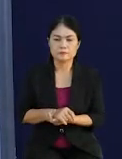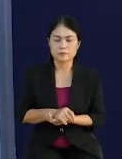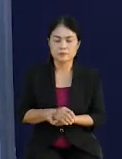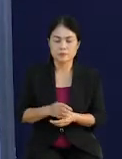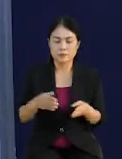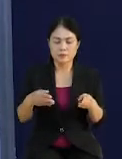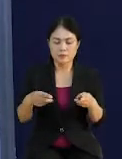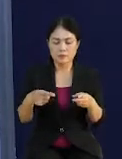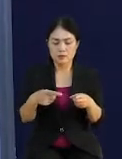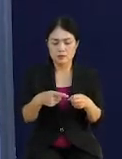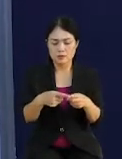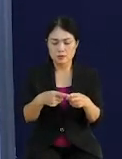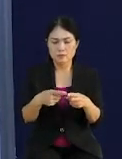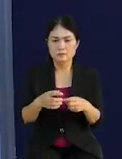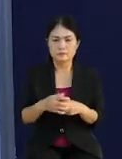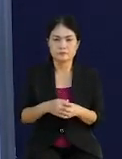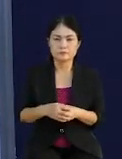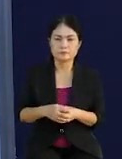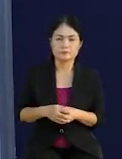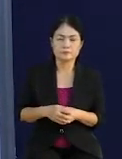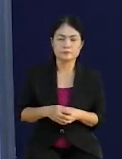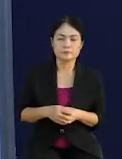prosop